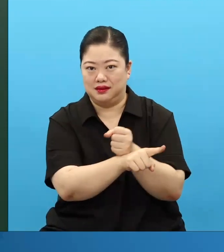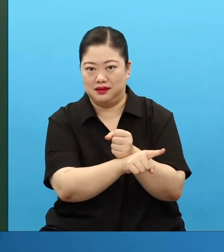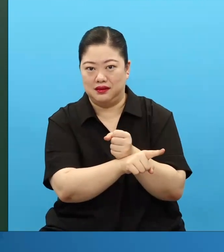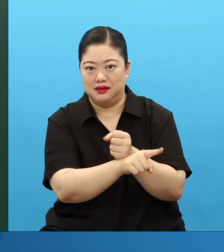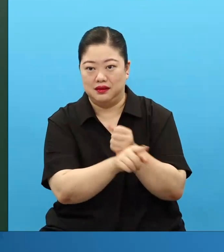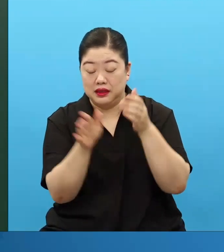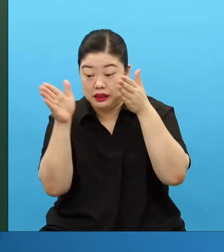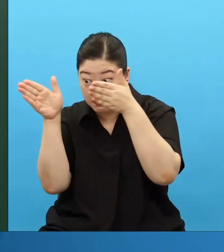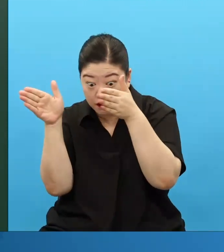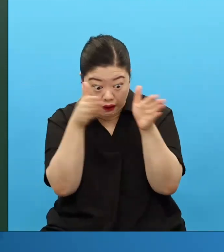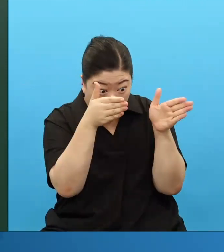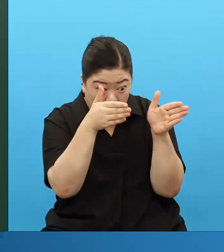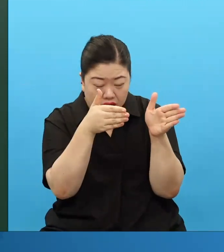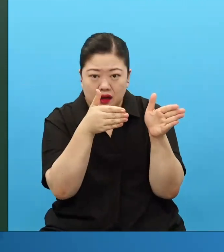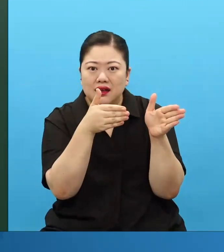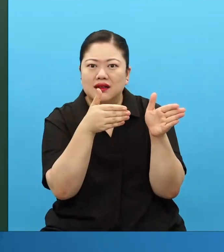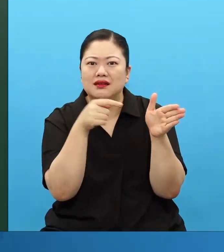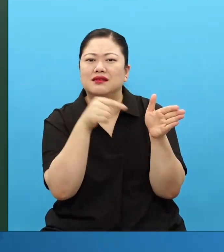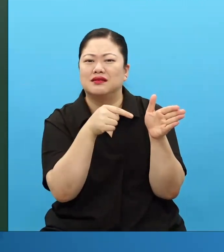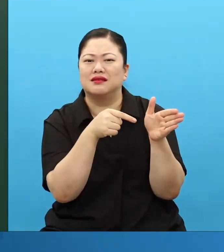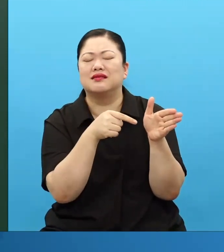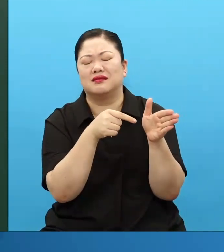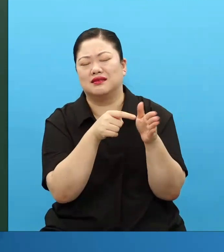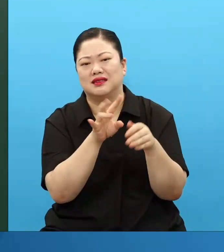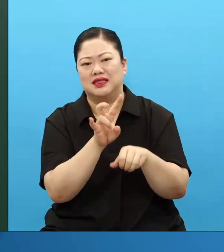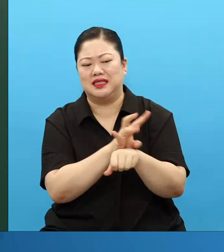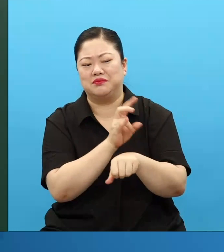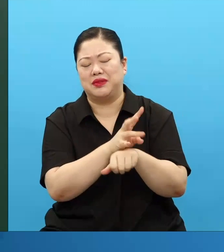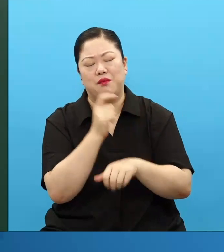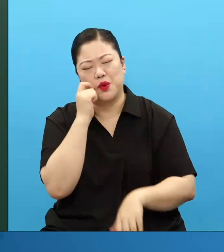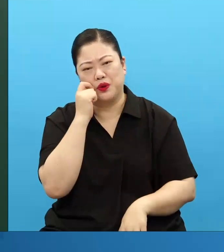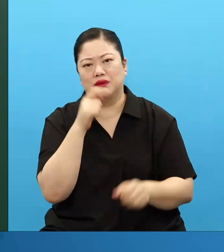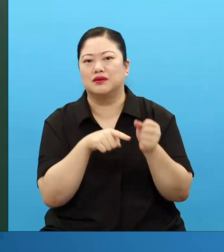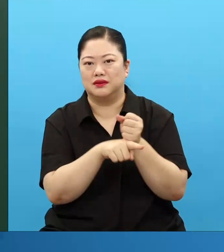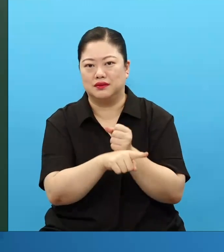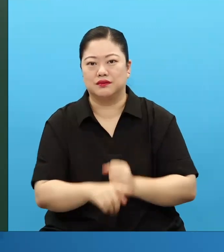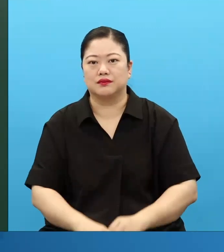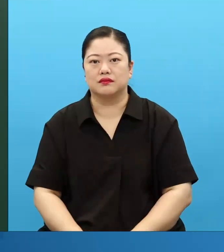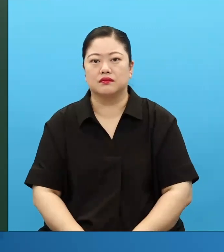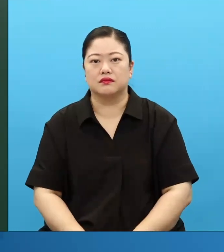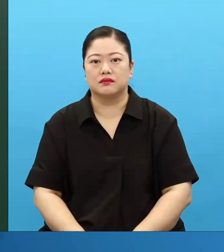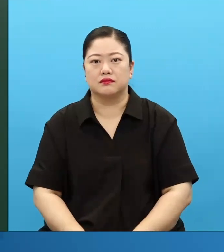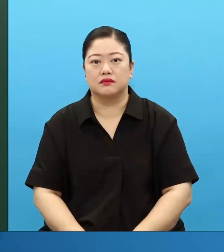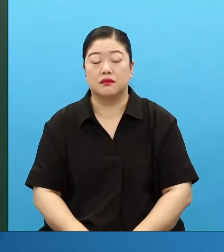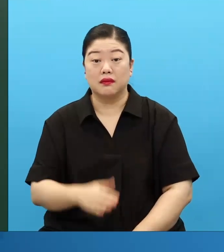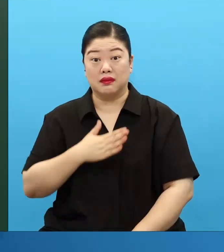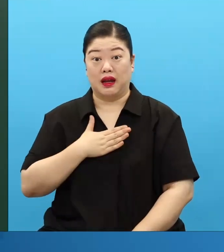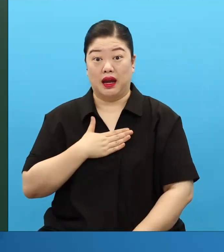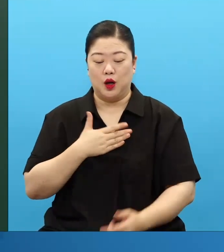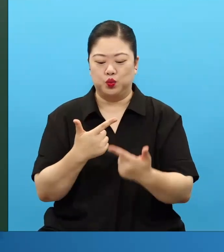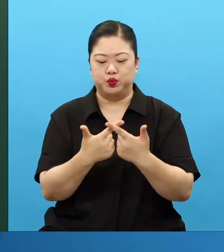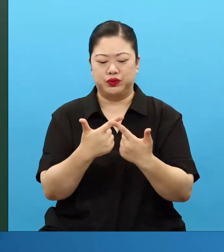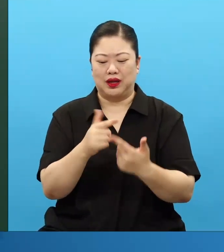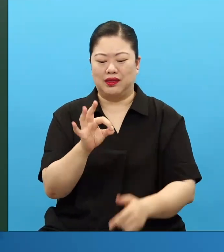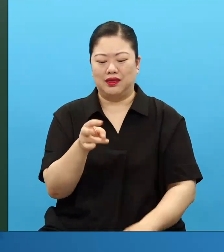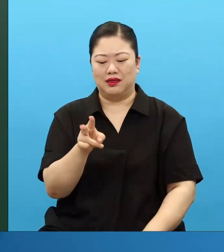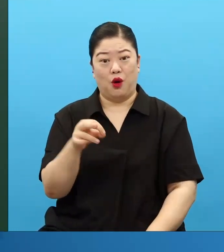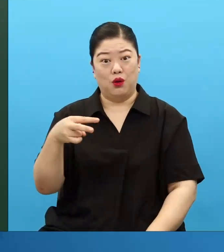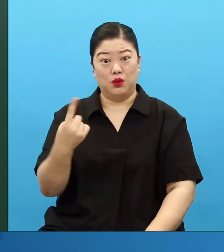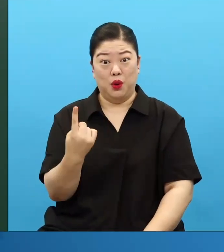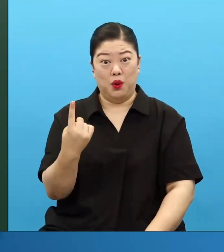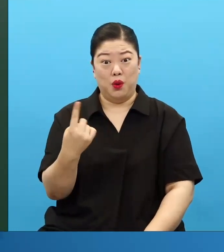많은 사람들이 이제 무엇을 만들어야 되느냐 이렇게 질문이 되겠죠. Then in making this, many people ask, oh, what